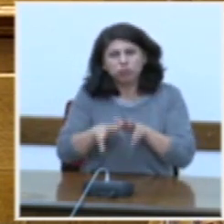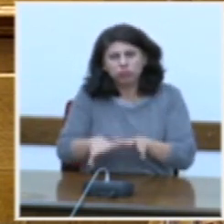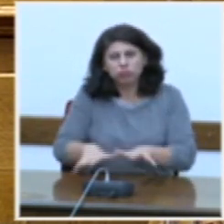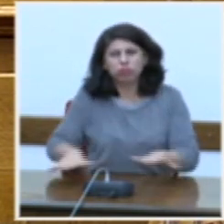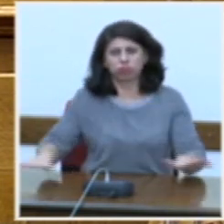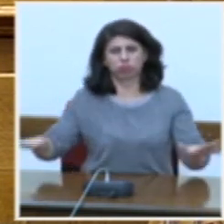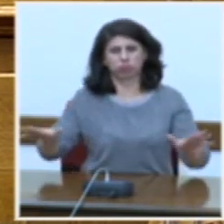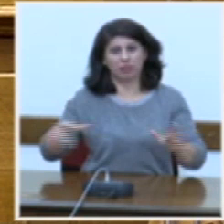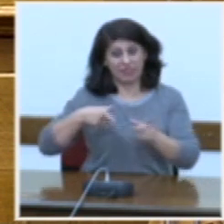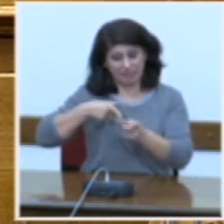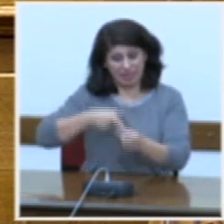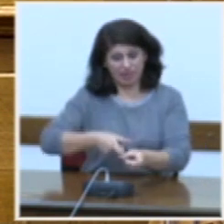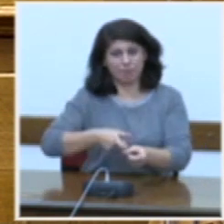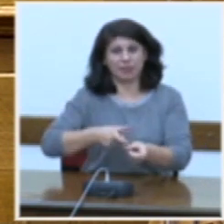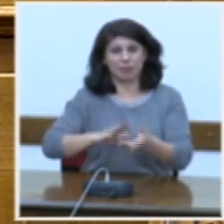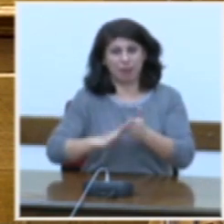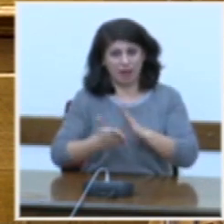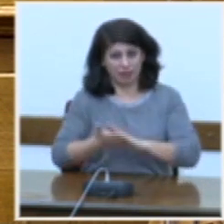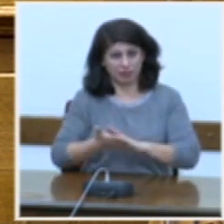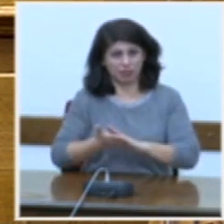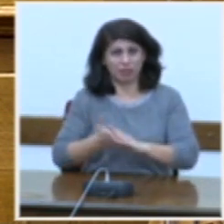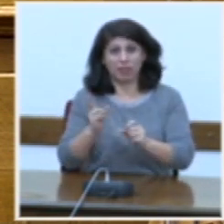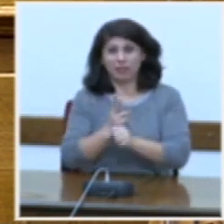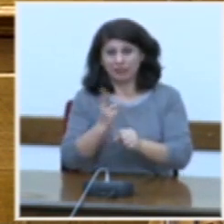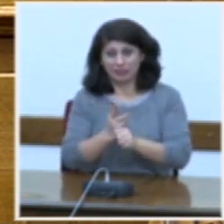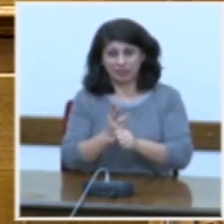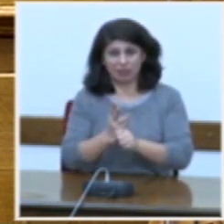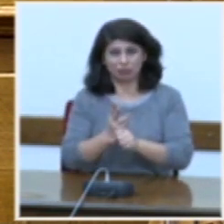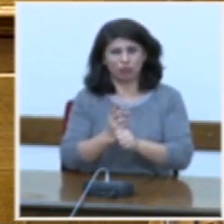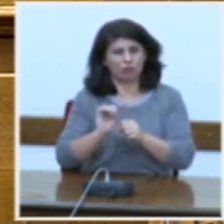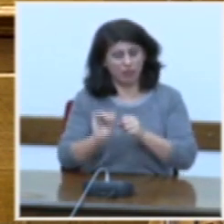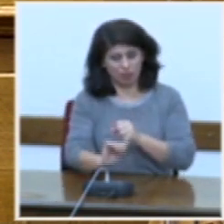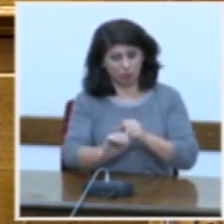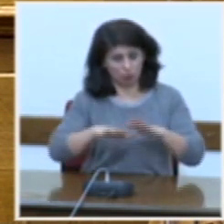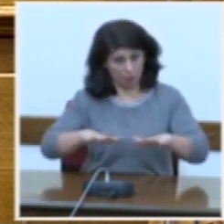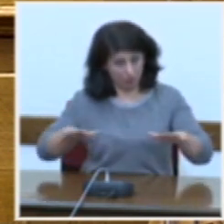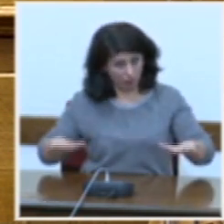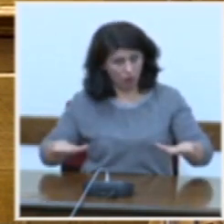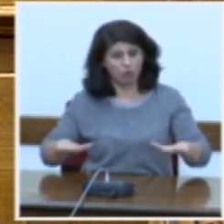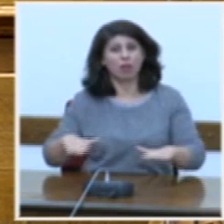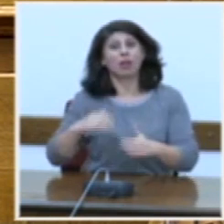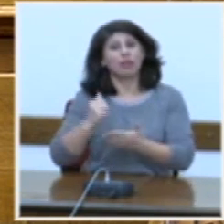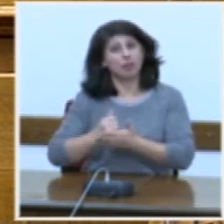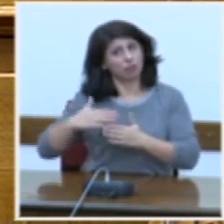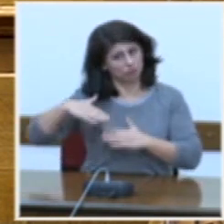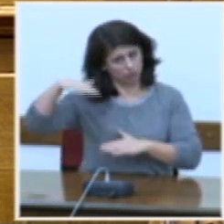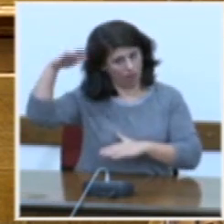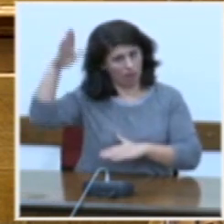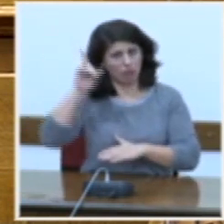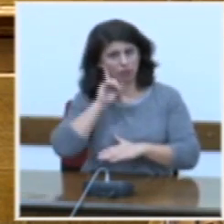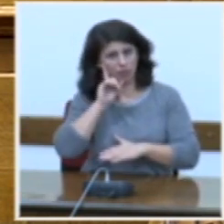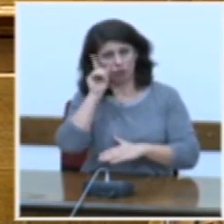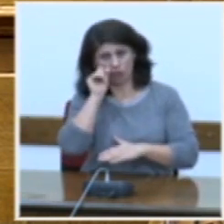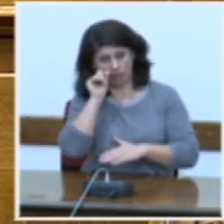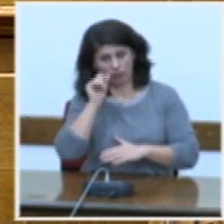στις εγκληματικές πράξεις της σεξουαλικής κακοποίησης ανηλίκων, αλλά και ενηλίκων γυναικών και